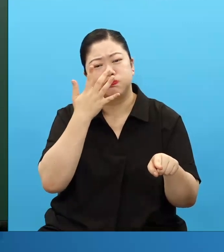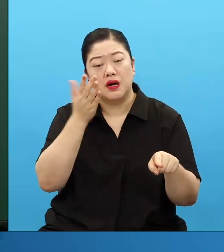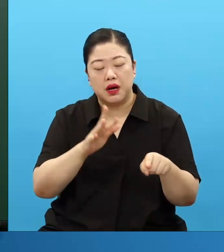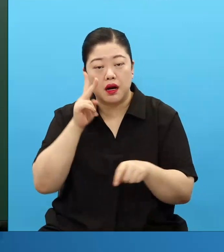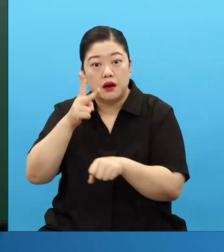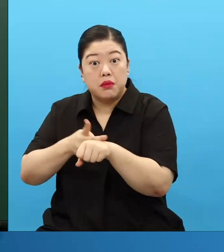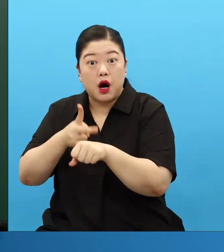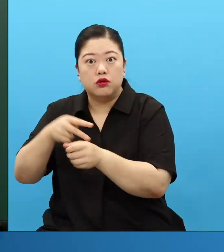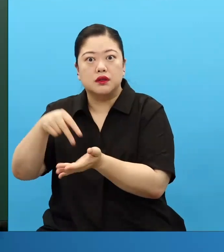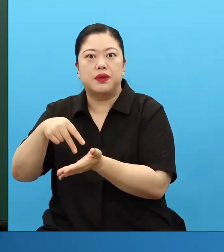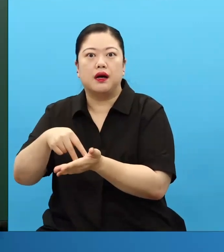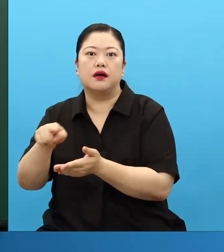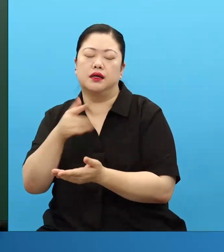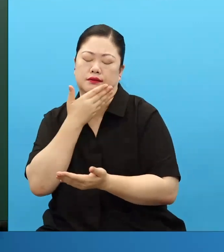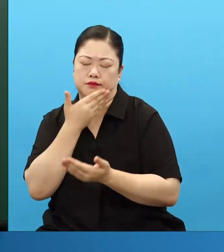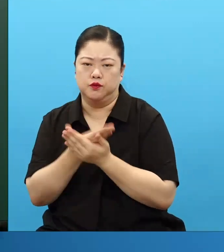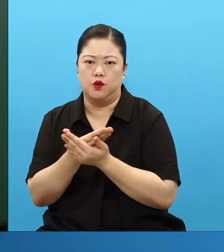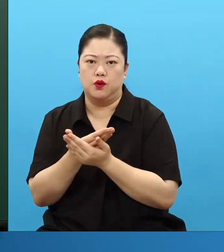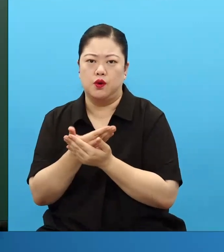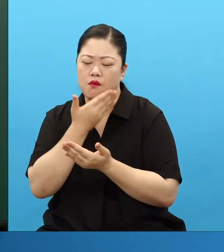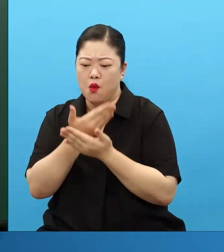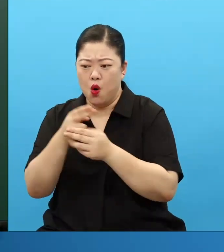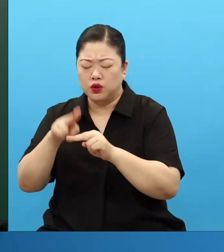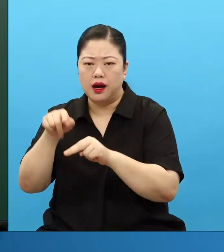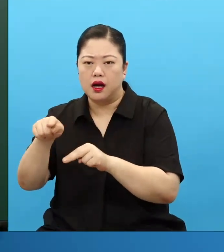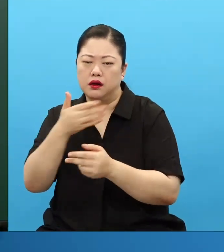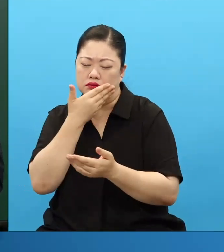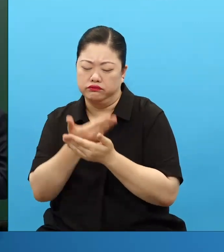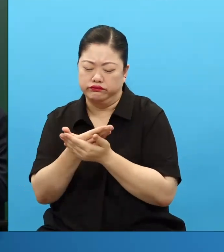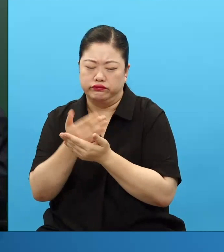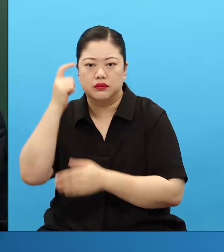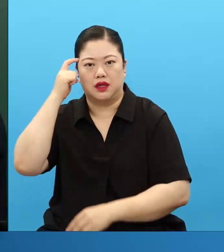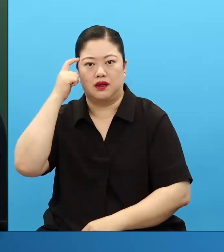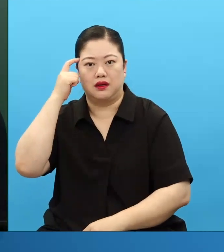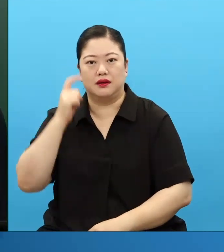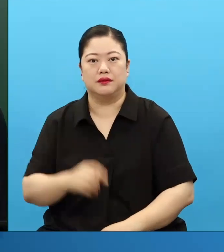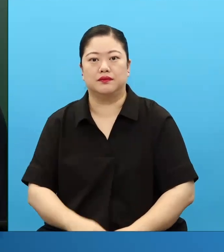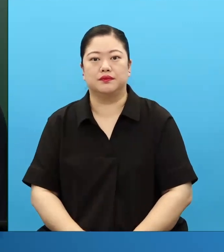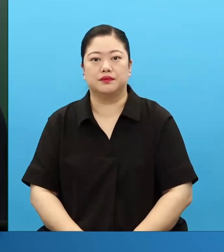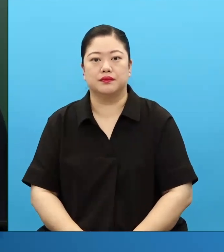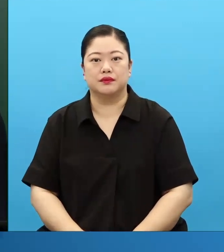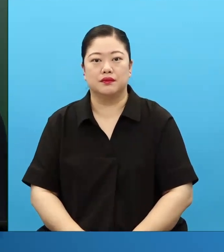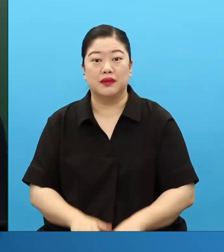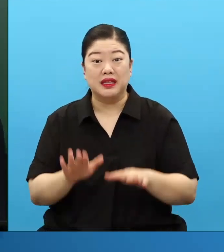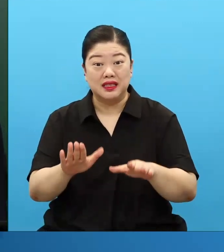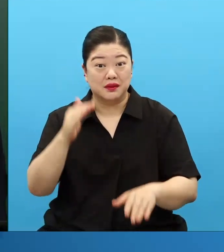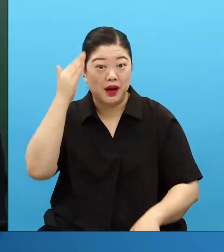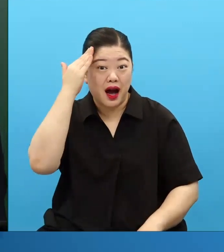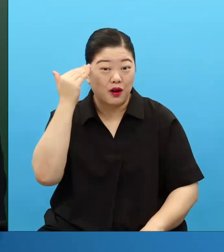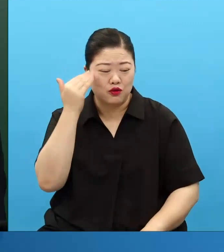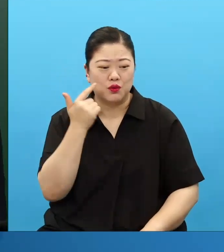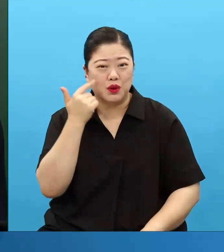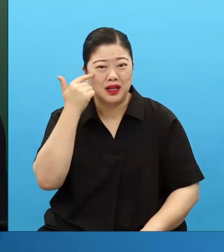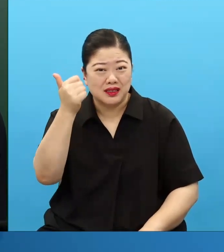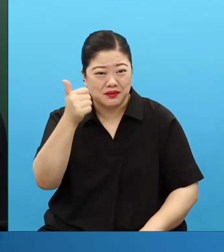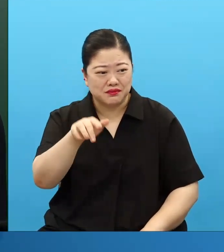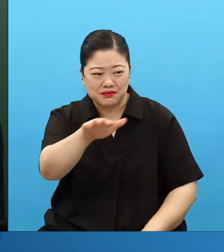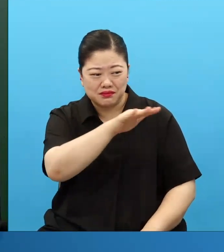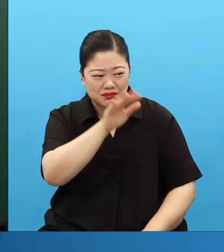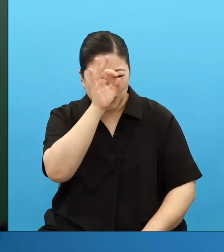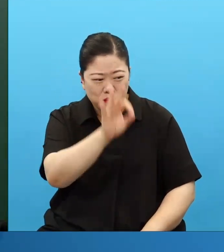nation, the world, must concentrate on this. 어려운 게 아닌데요. It's not difficult. 입 다물고 원에서 한 번